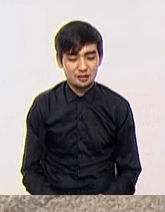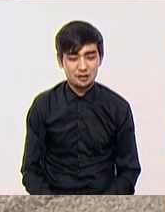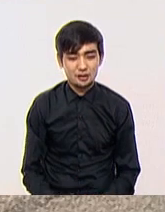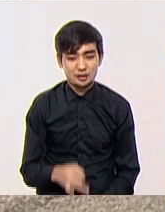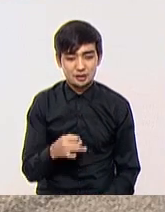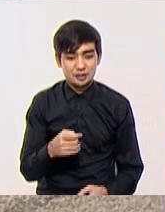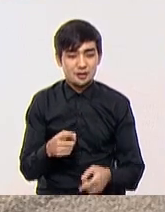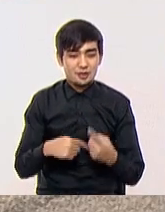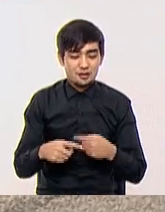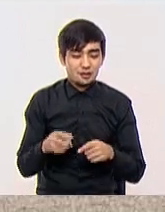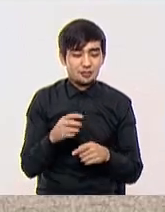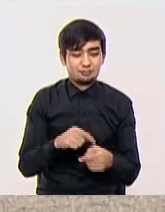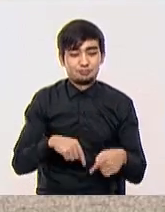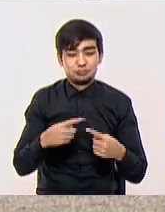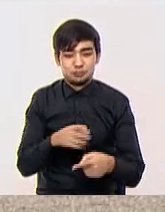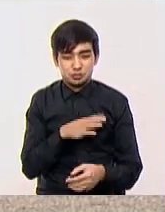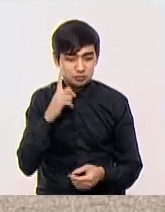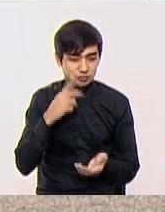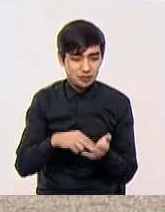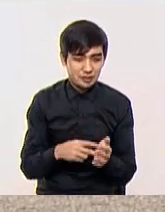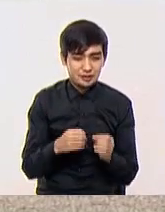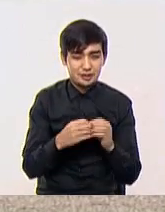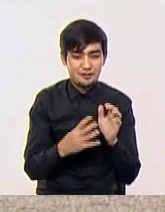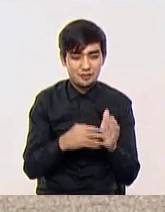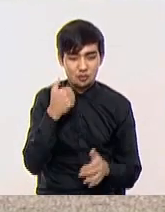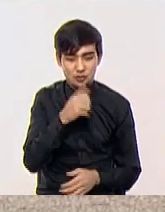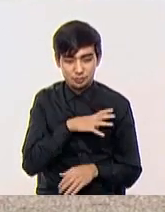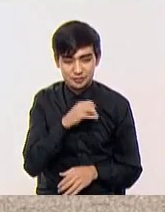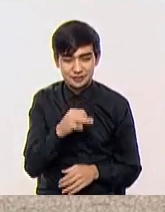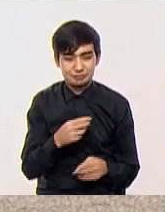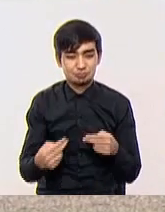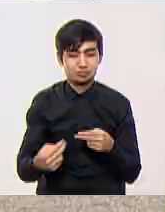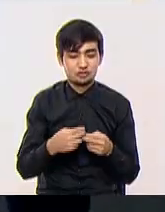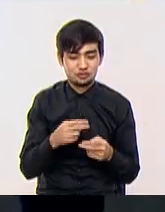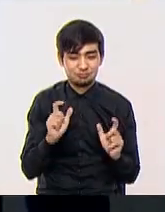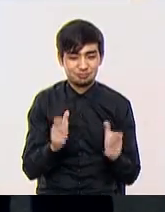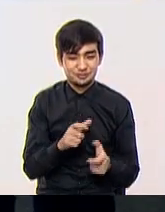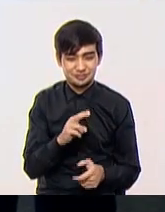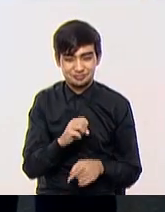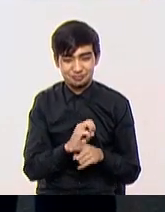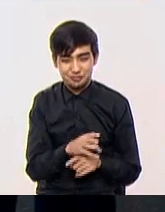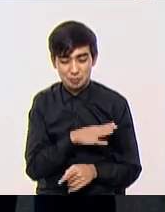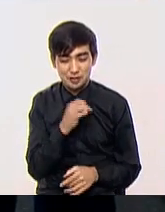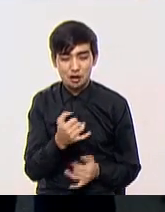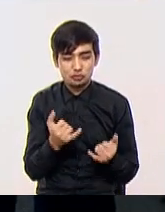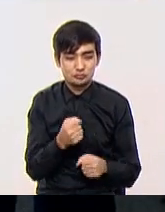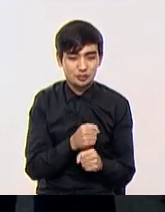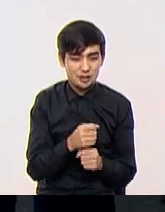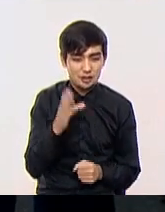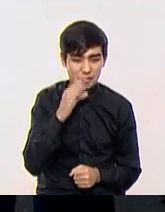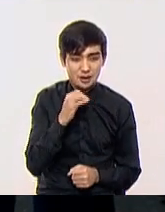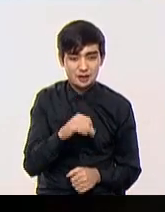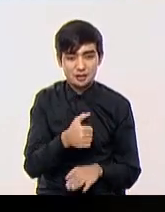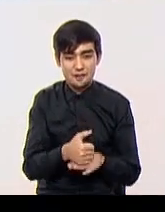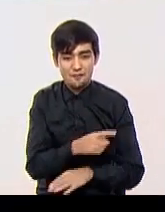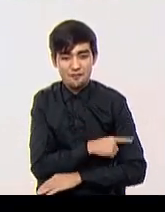что перевести пациента в другое медучреждение планировали в 2019 году. Помешал карантин, сделать это удалось лишь сейчас. По словам главного